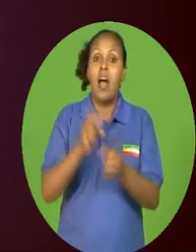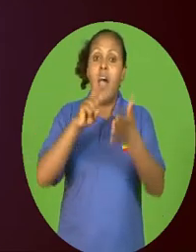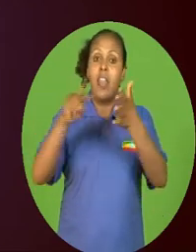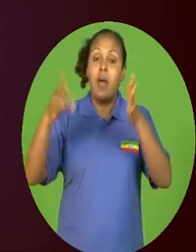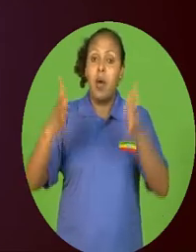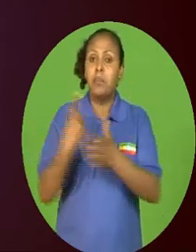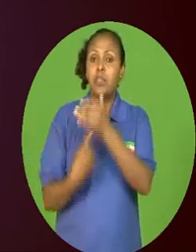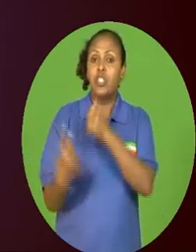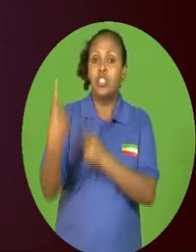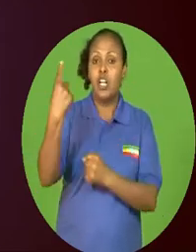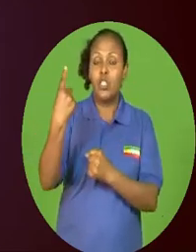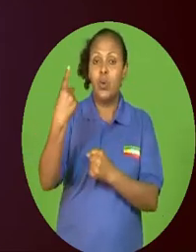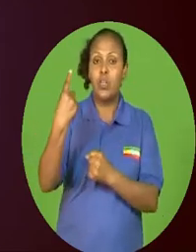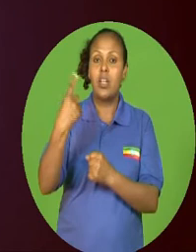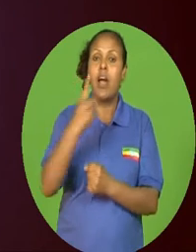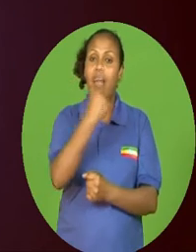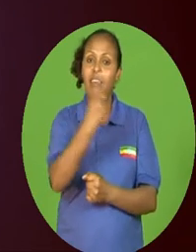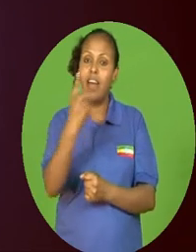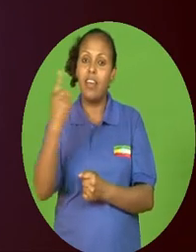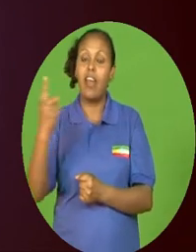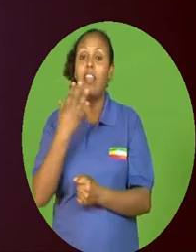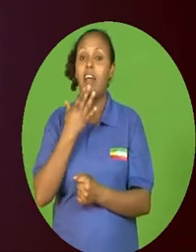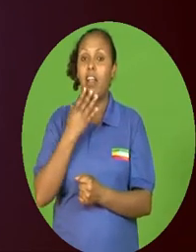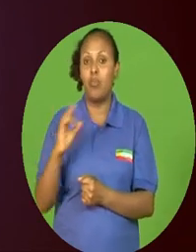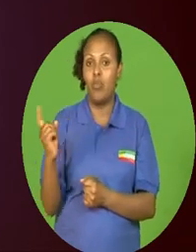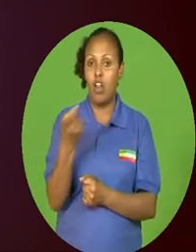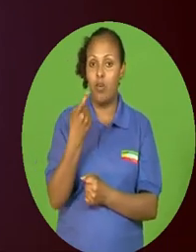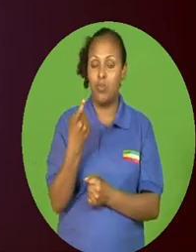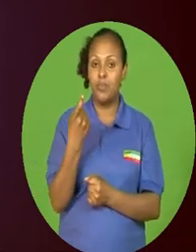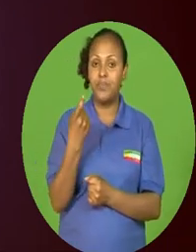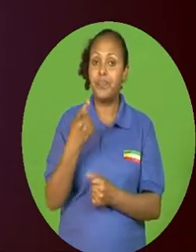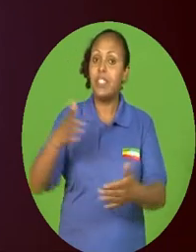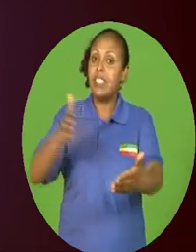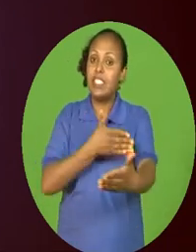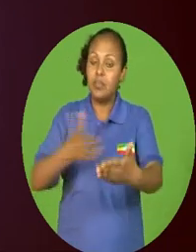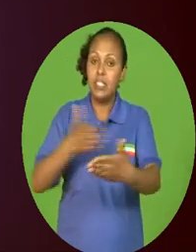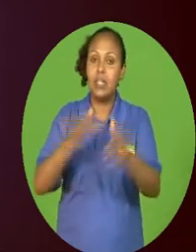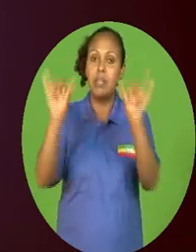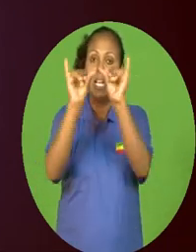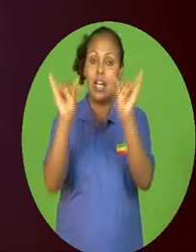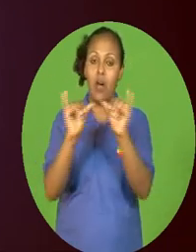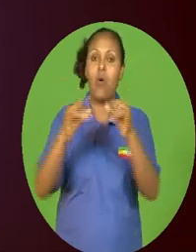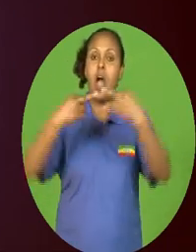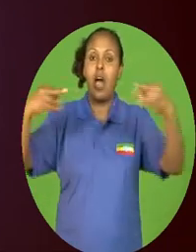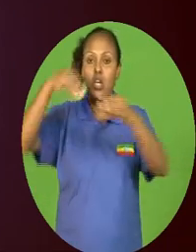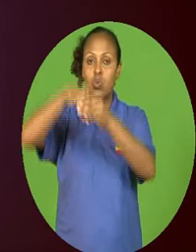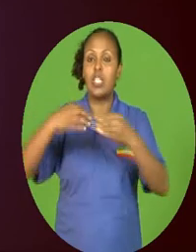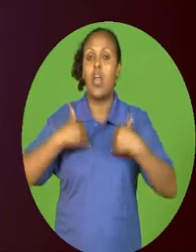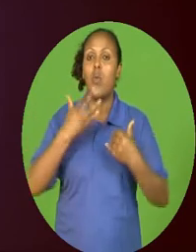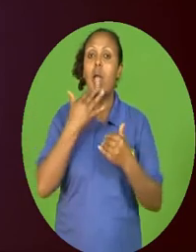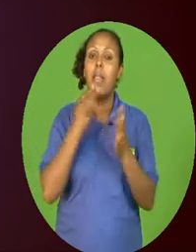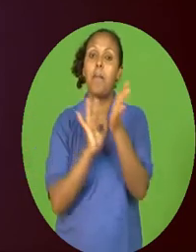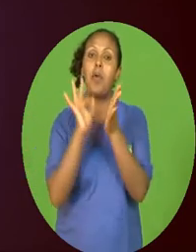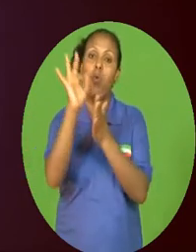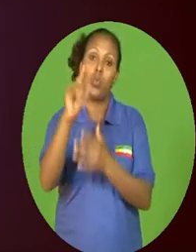ያቅፋል። አናባቢ ድምጾች ብቻቸውን አንድ አንድ ቀለም ይሆናሉ። ግጥምን የምንለካው